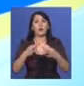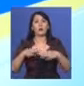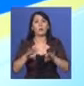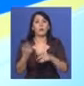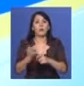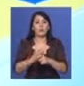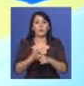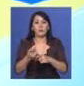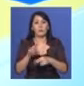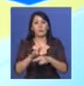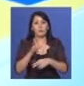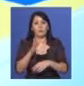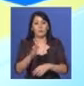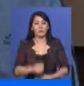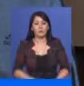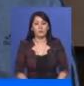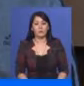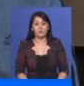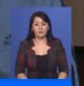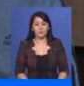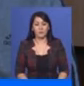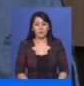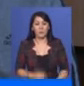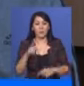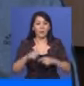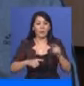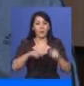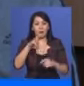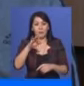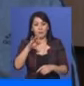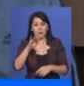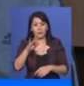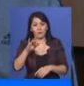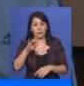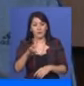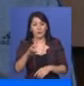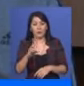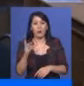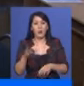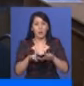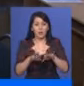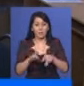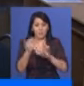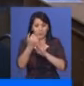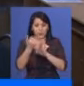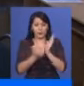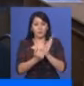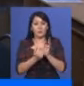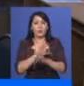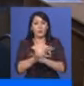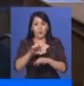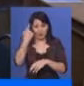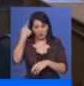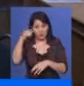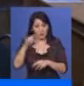агент тафта электршілерді оқытады. Ағайынды Павел мен Иваның қызығушылықтары бір екен. Компьютер және бағдарламалауды жетік меңгеріп